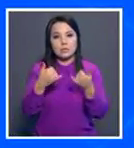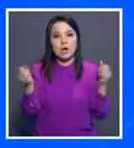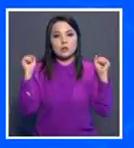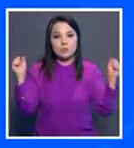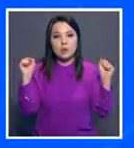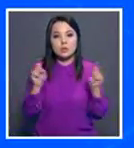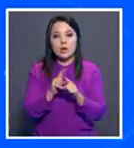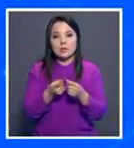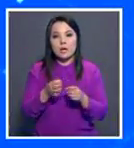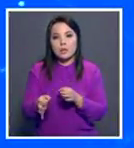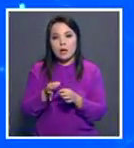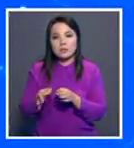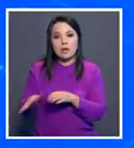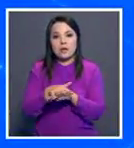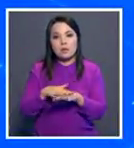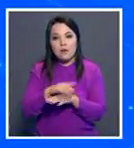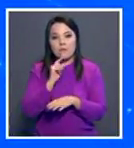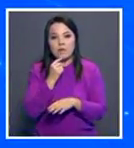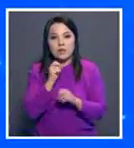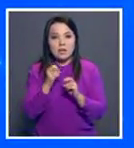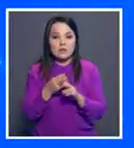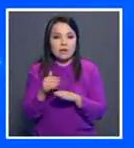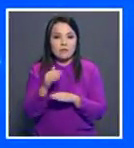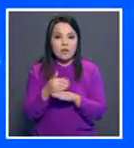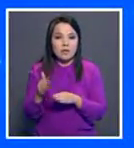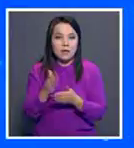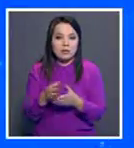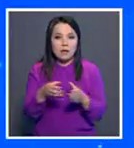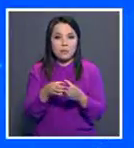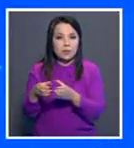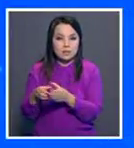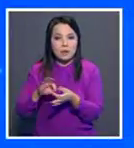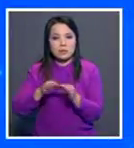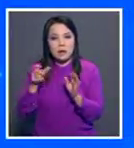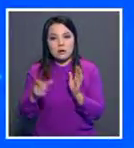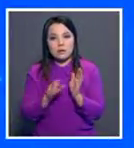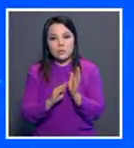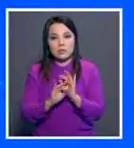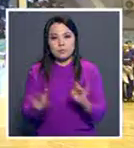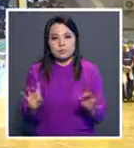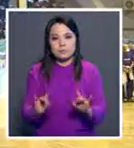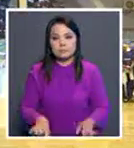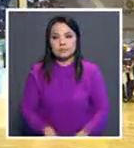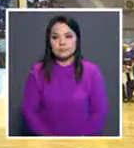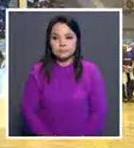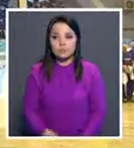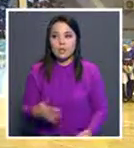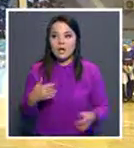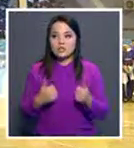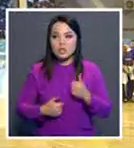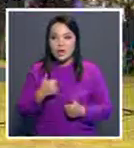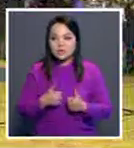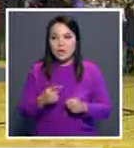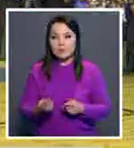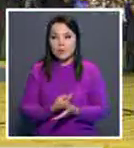Спорттық шараға елдің түкпір-түкпіріндегі филиалдардан командалар келіп қатысты, толығырақ тілшіміз баяндасын. Жарыстың ашылу